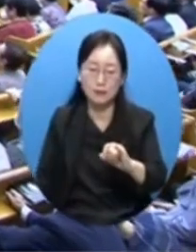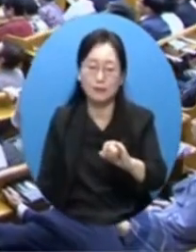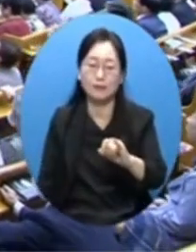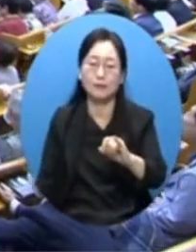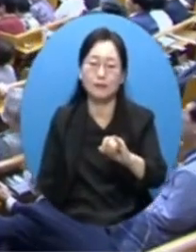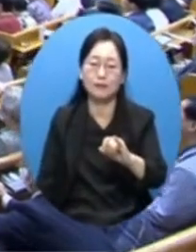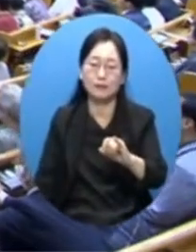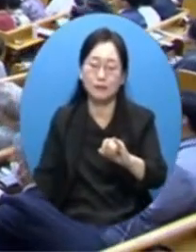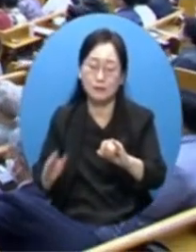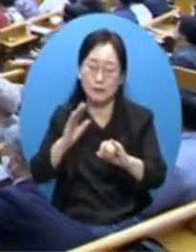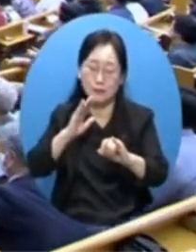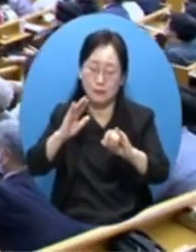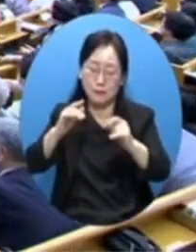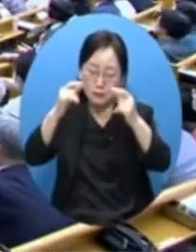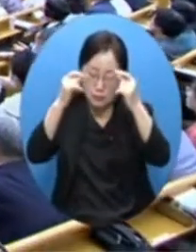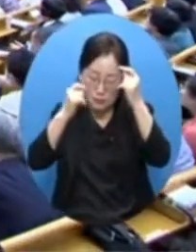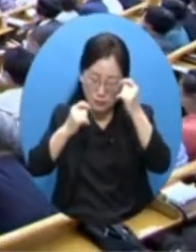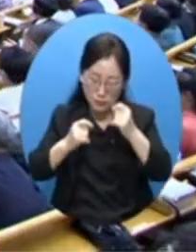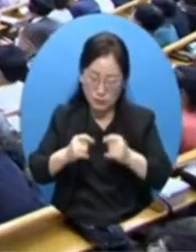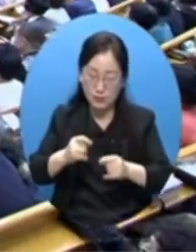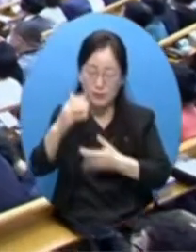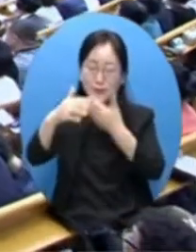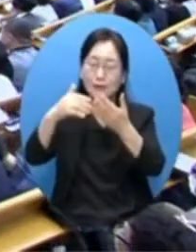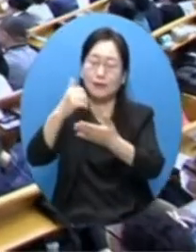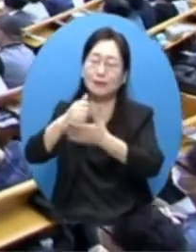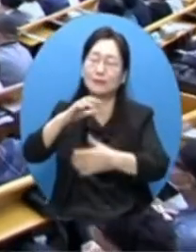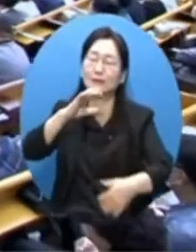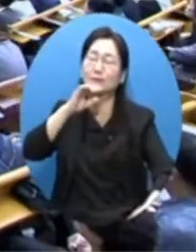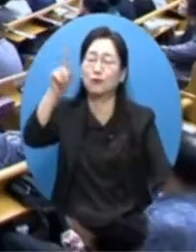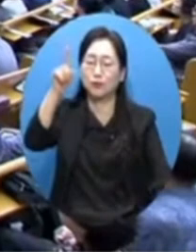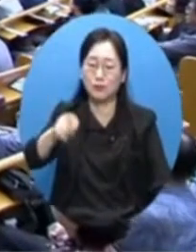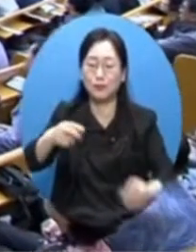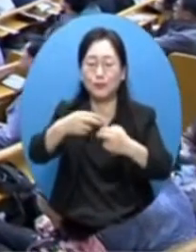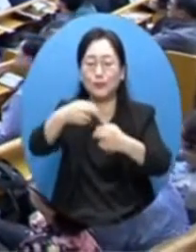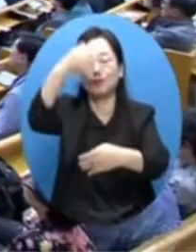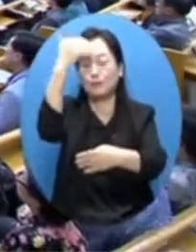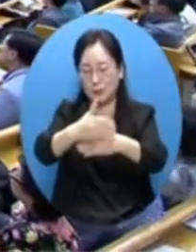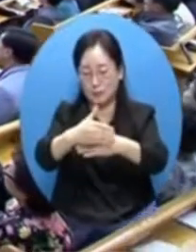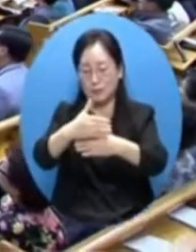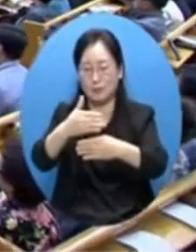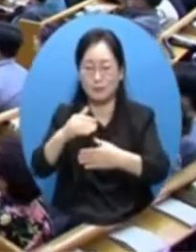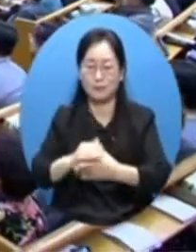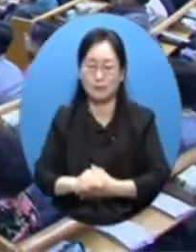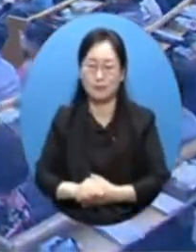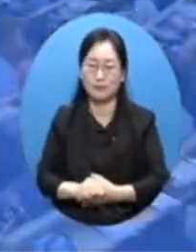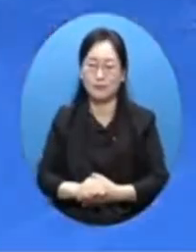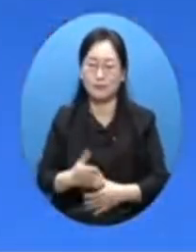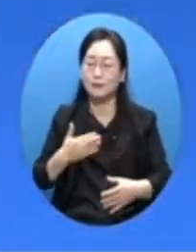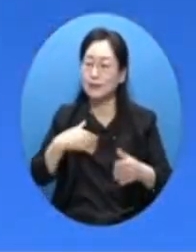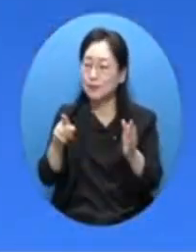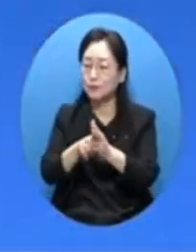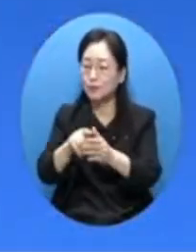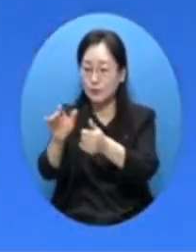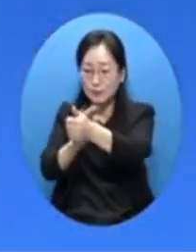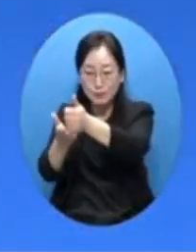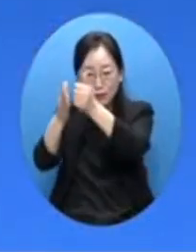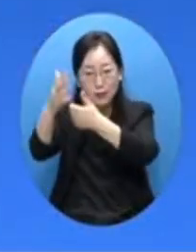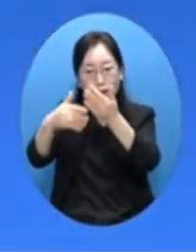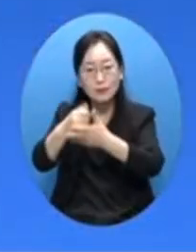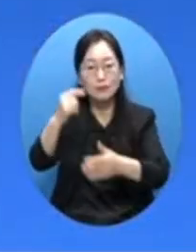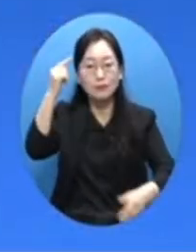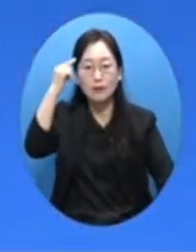교통사고로 자기 품에 죽자 그는 하나님을 원망하며 병원 문을 닫았습니다. 내가 믿고 성인 하나님이 내 사랑하는